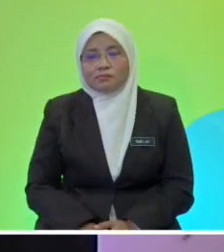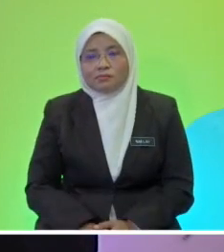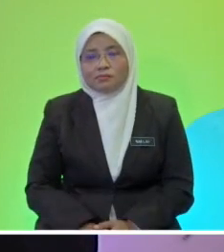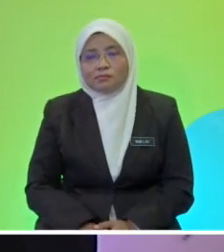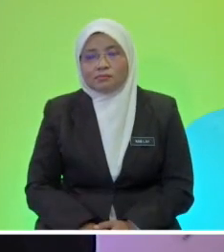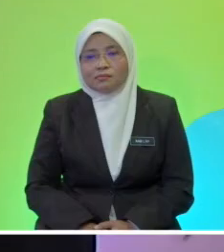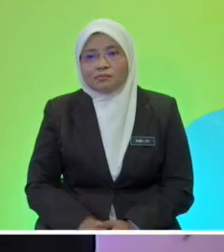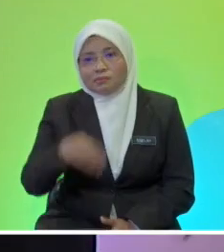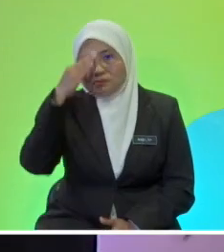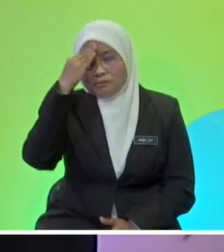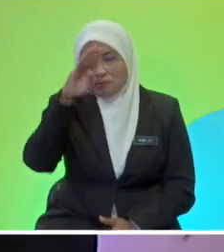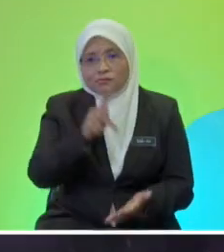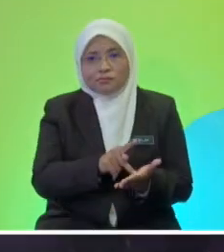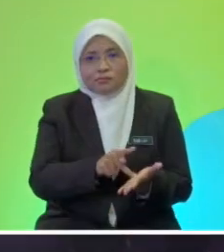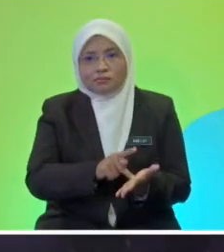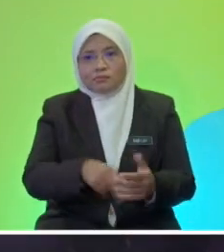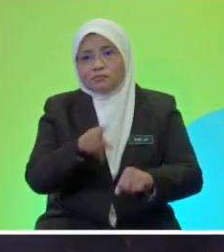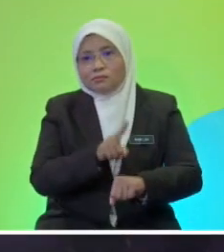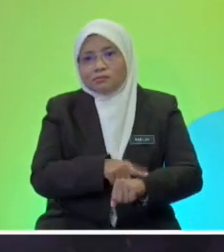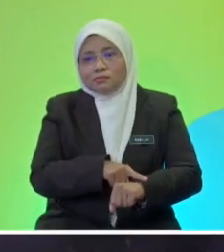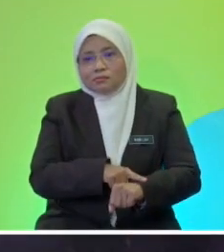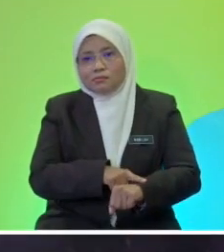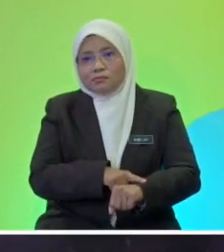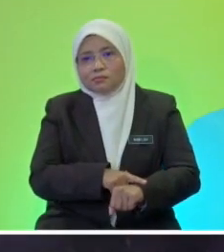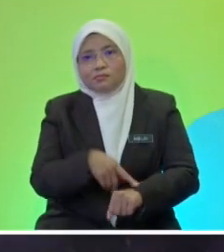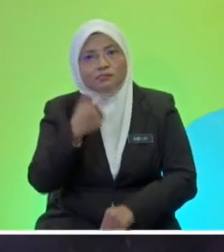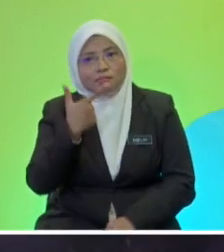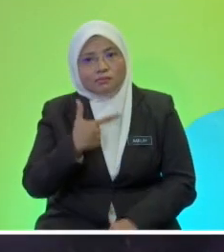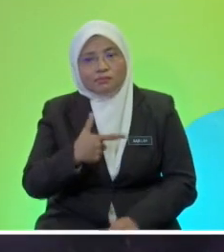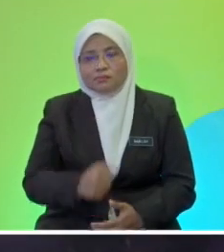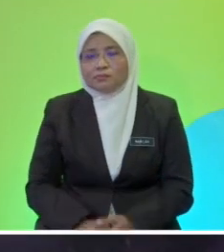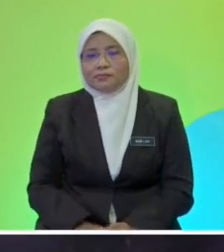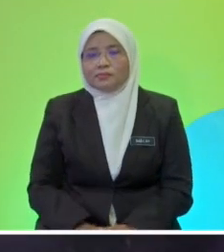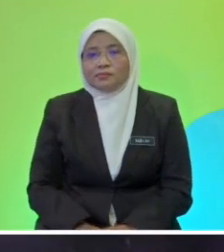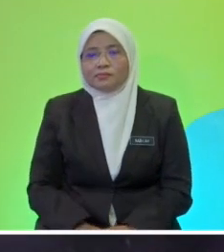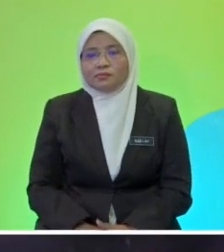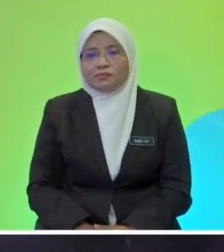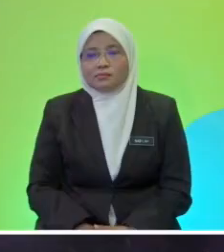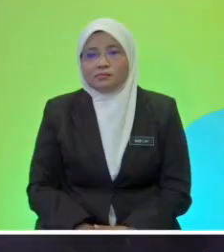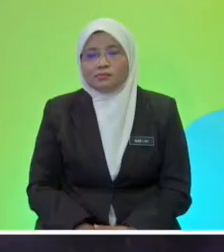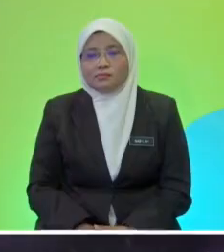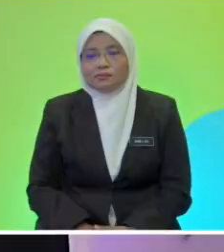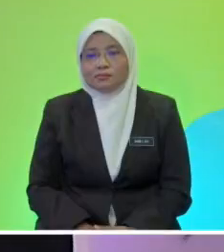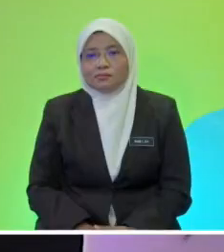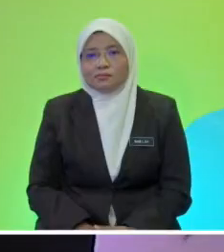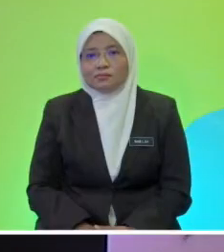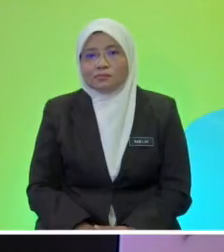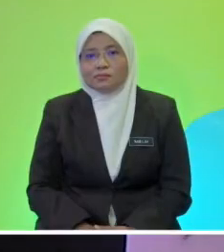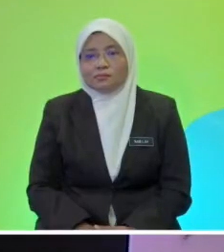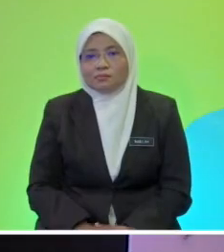panjang kita pada hari ini keseluruhan pembelajaran kita ini